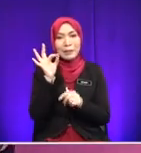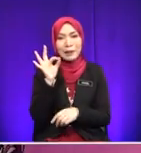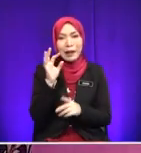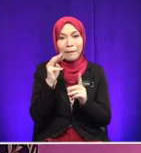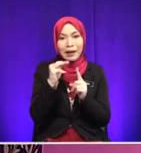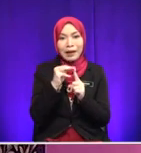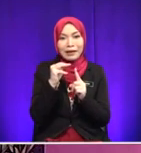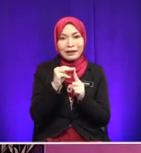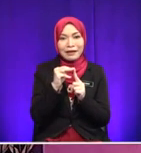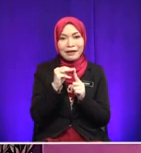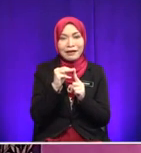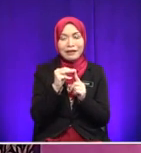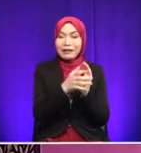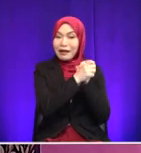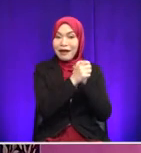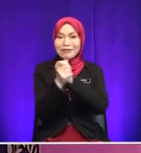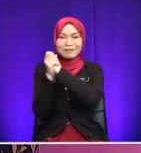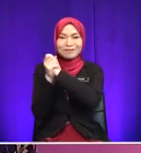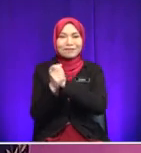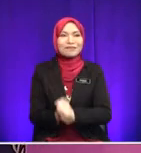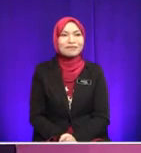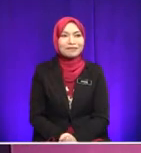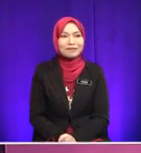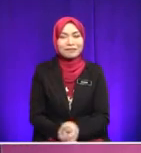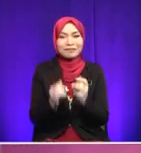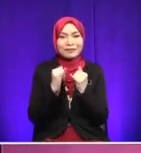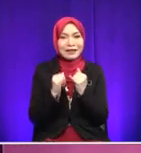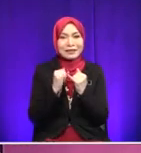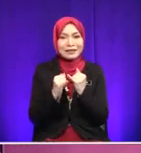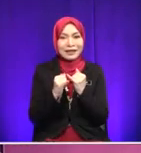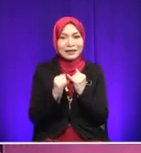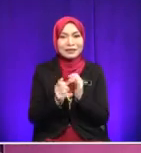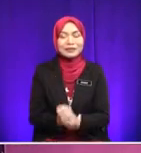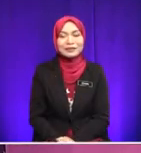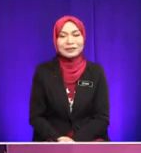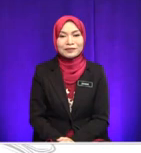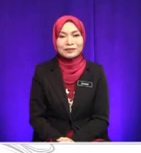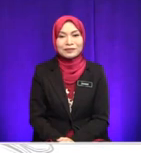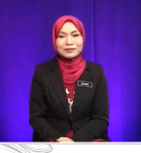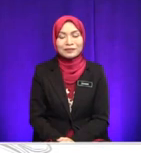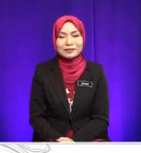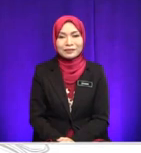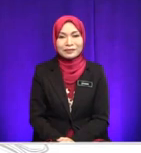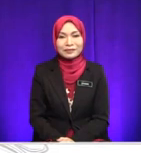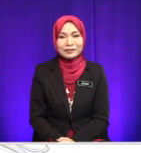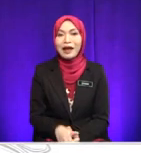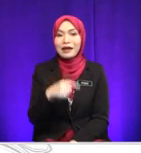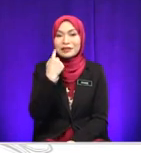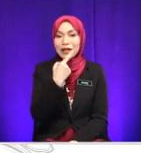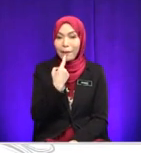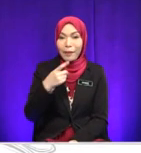ada seorang lagi yang belum, iaitu ini ialah petikan yang terakhir yang harus dibaca. Siapa yang belum lagi